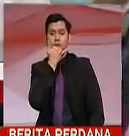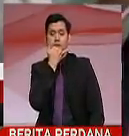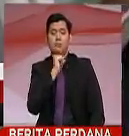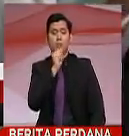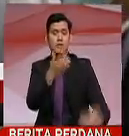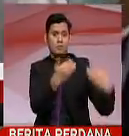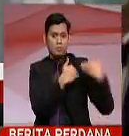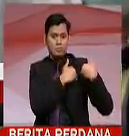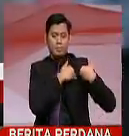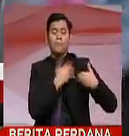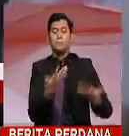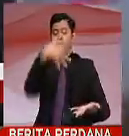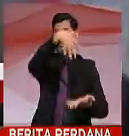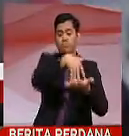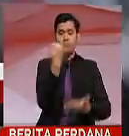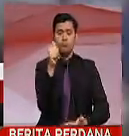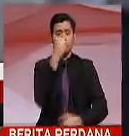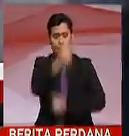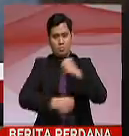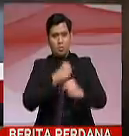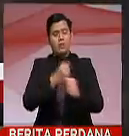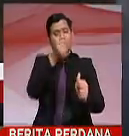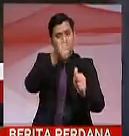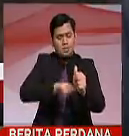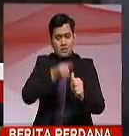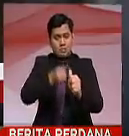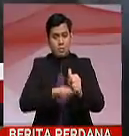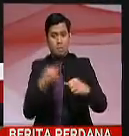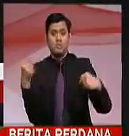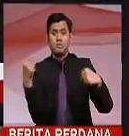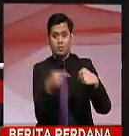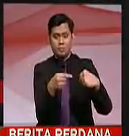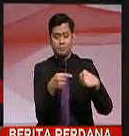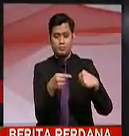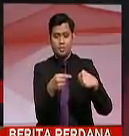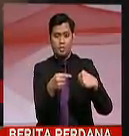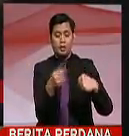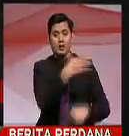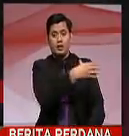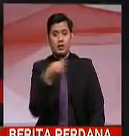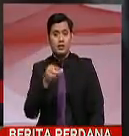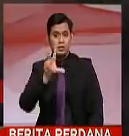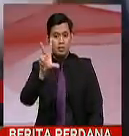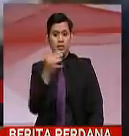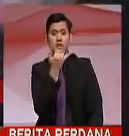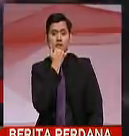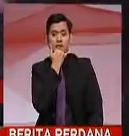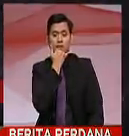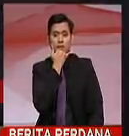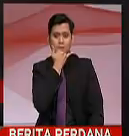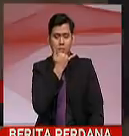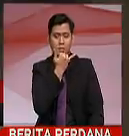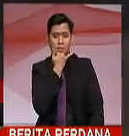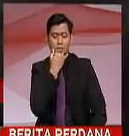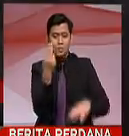amanah dia dijatuhkan hukuman penjara 10 tahun setiap satu pertumbuhan sementara bagi tiga kesalahan pengubahan uang haram